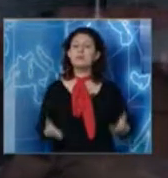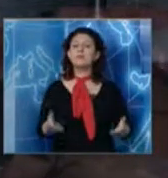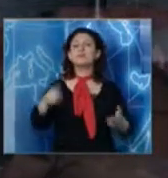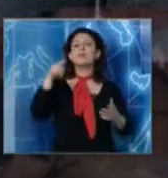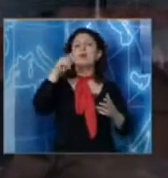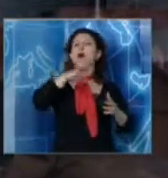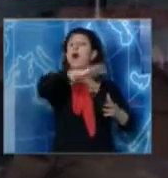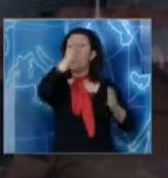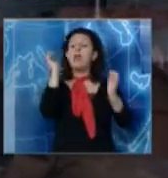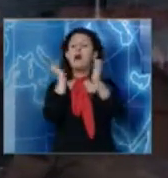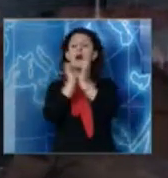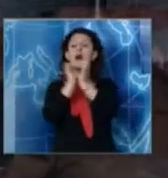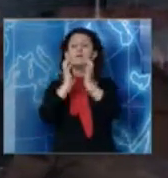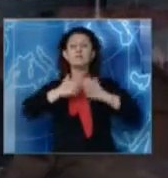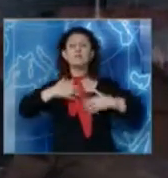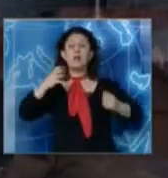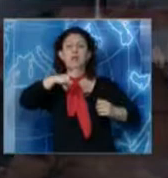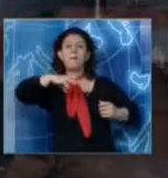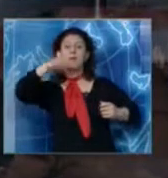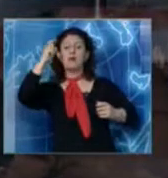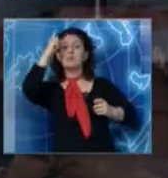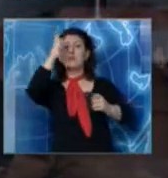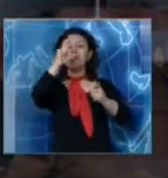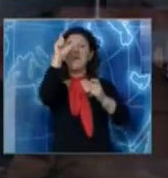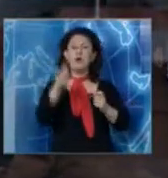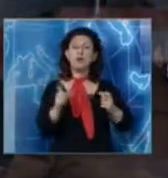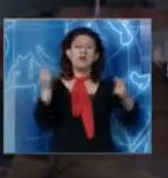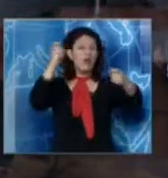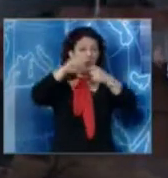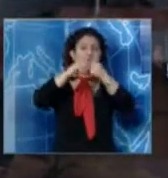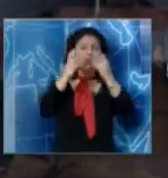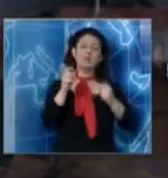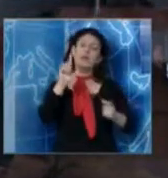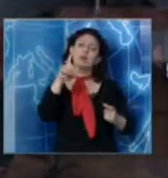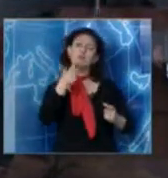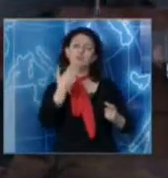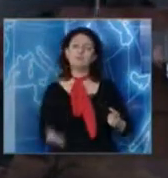her aile sağlık merkezine bir sağlık personelinin atanması gerektiğini belirtti.